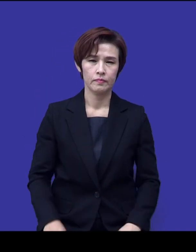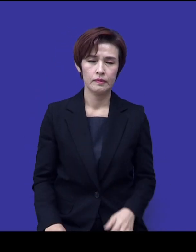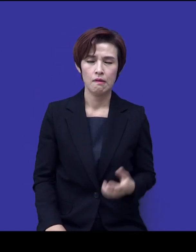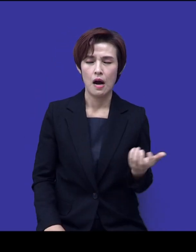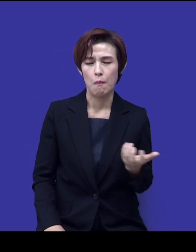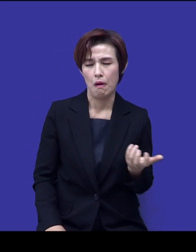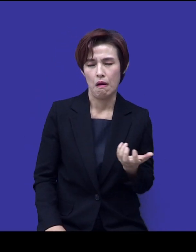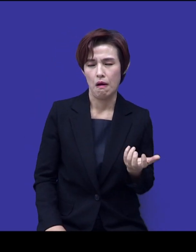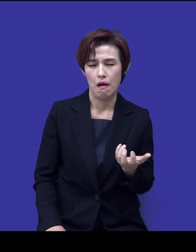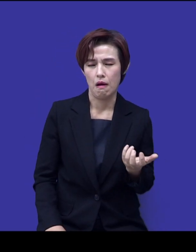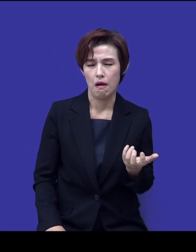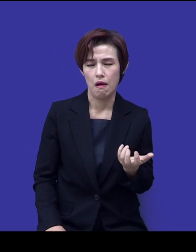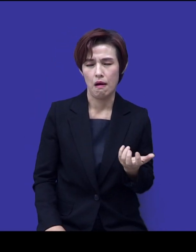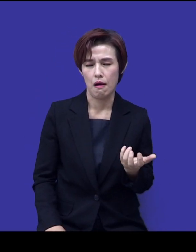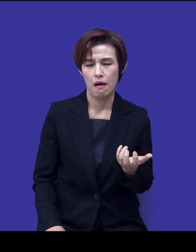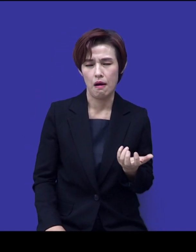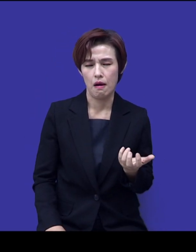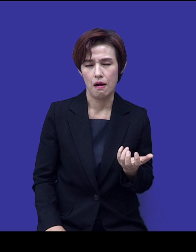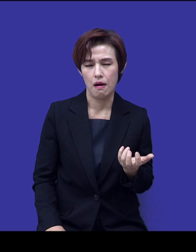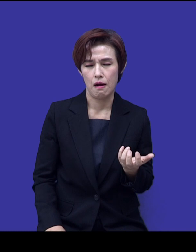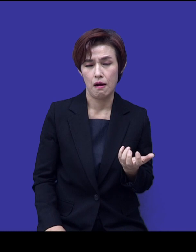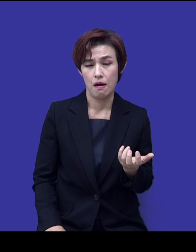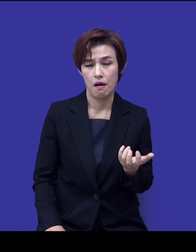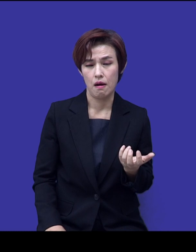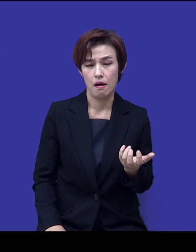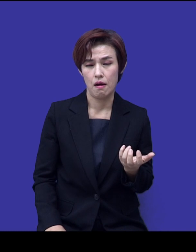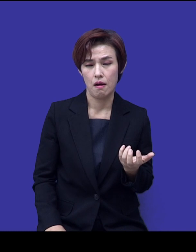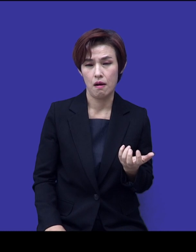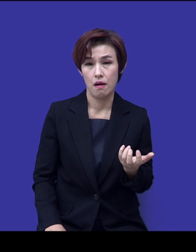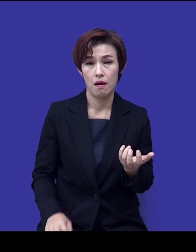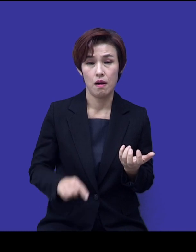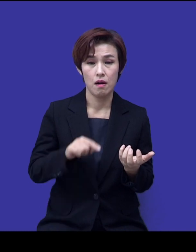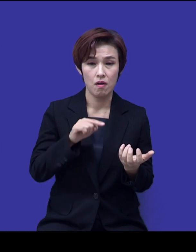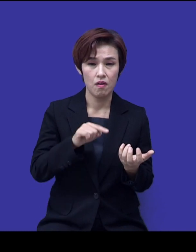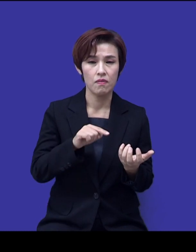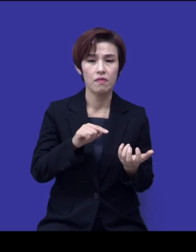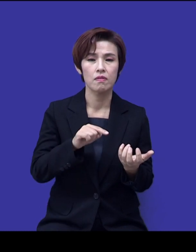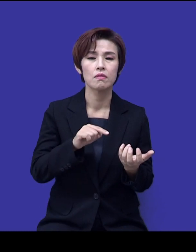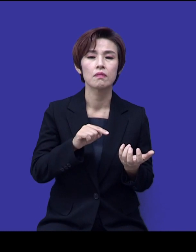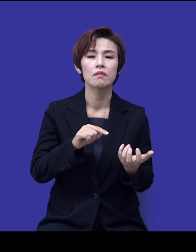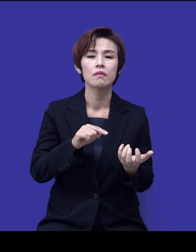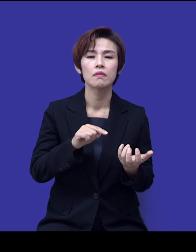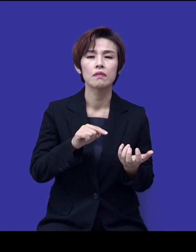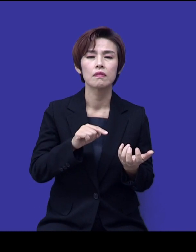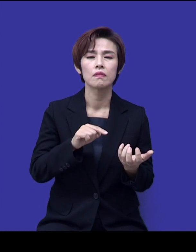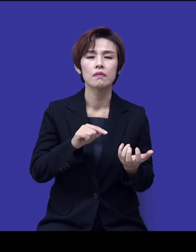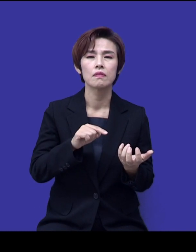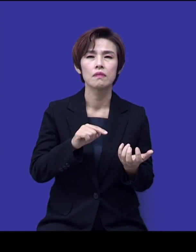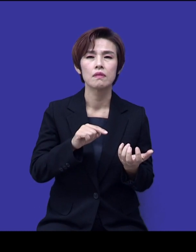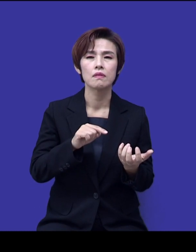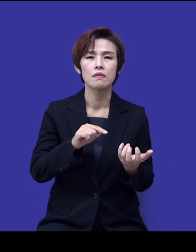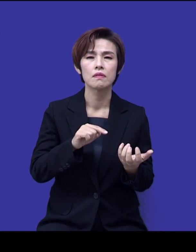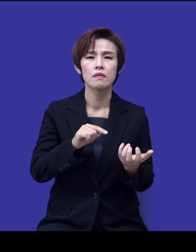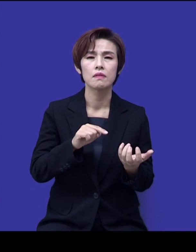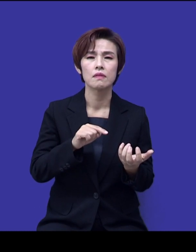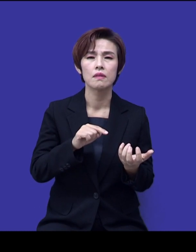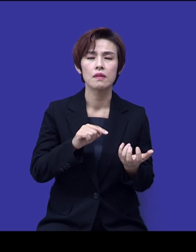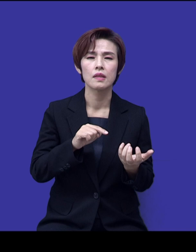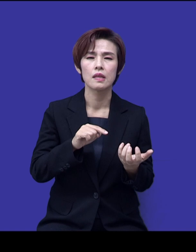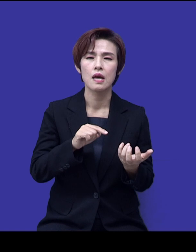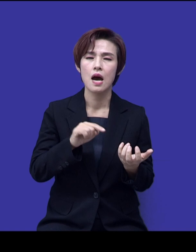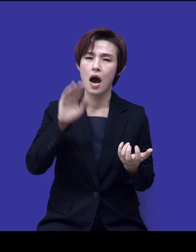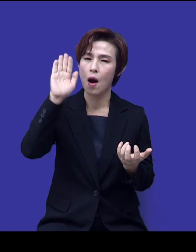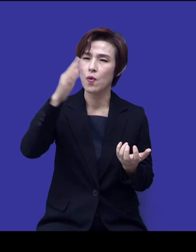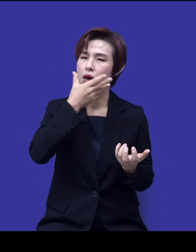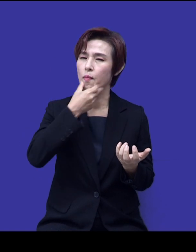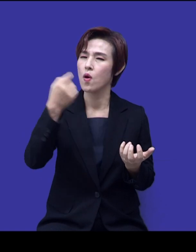때, 이 아픔은 행복을 가장하고 나타나는 반칙이다. 지금 내가 굉장히 좋은 일이